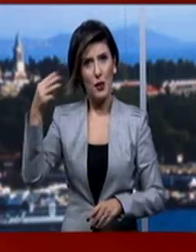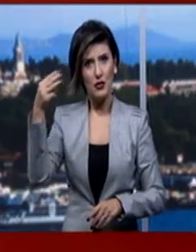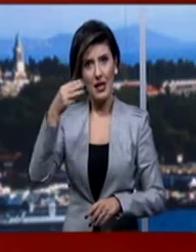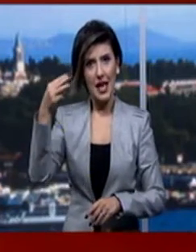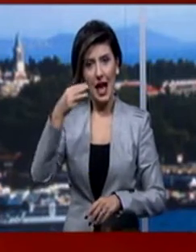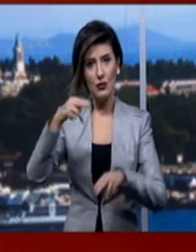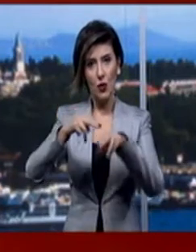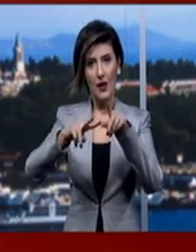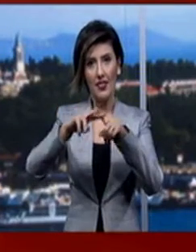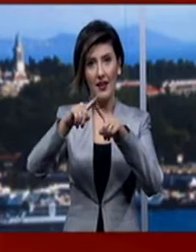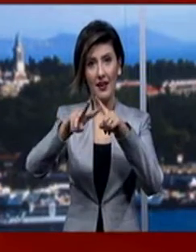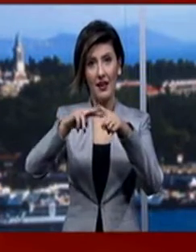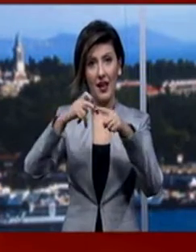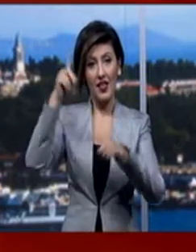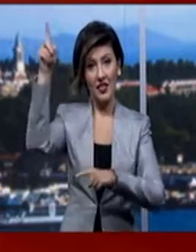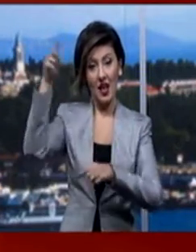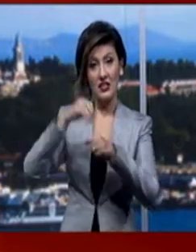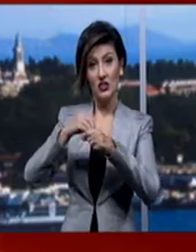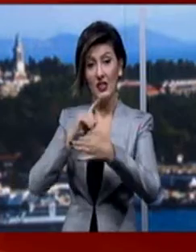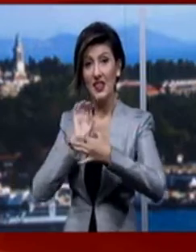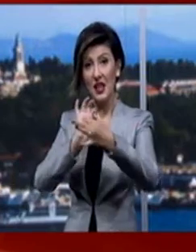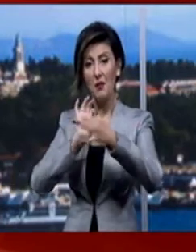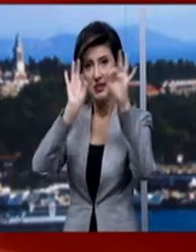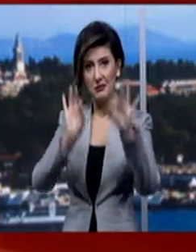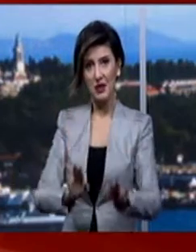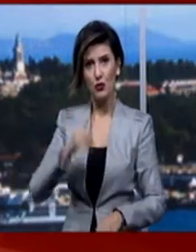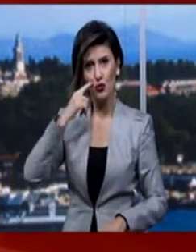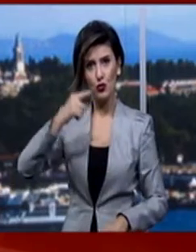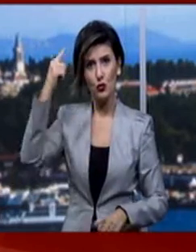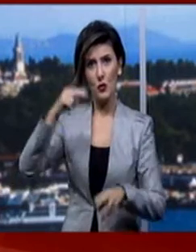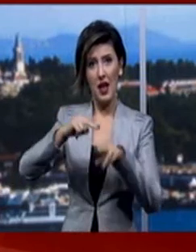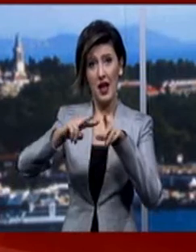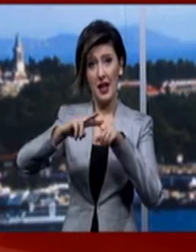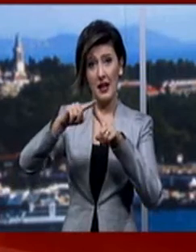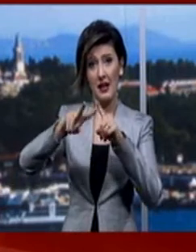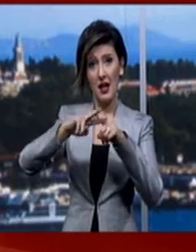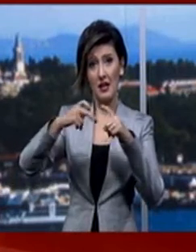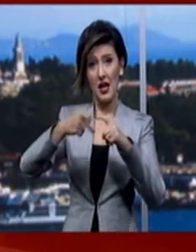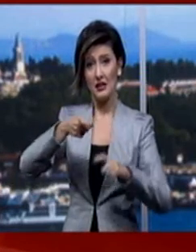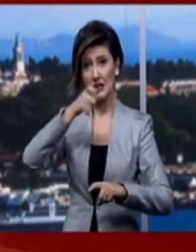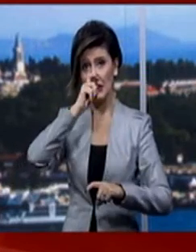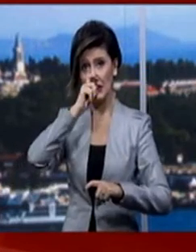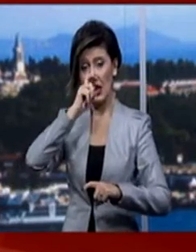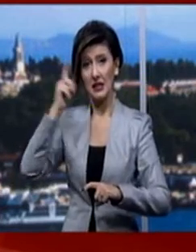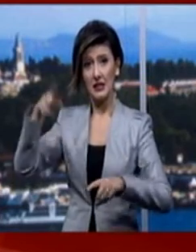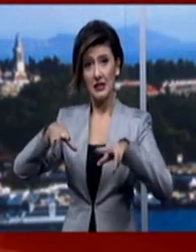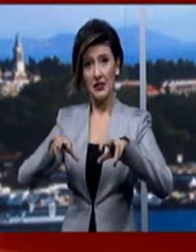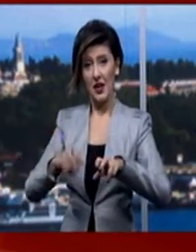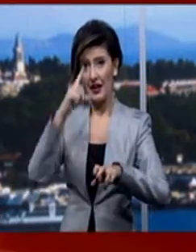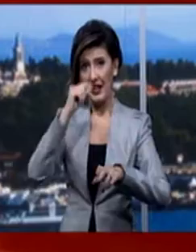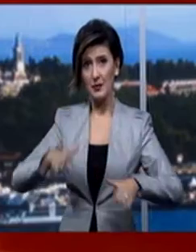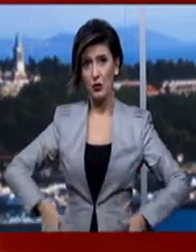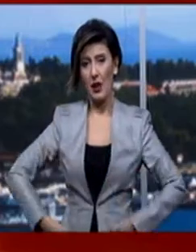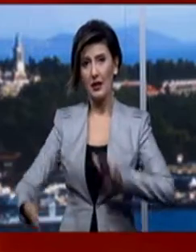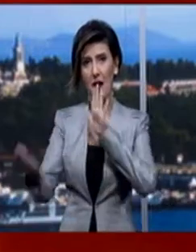Cumhurbaşkanı Recep Tayyip Erdoğan Katar'da temaslarına başladı. Cumhurbaşkanı Katar Emirliği Emirlik Divanı'nda